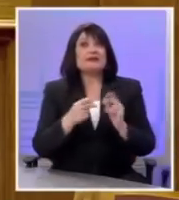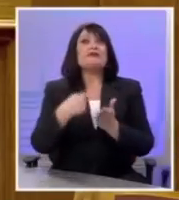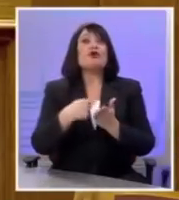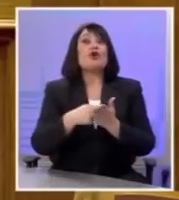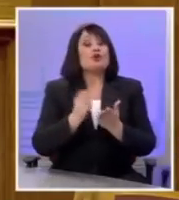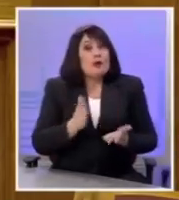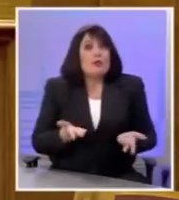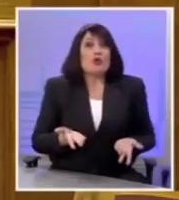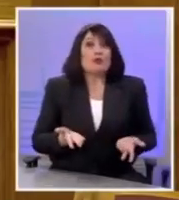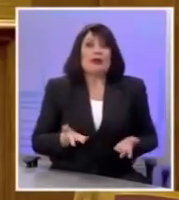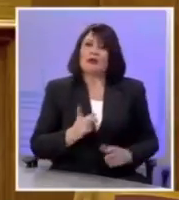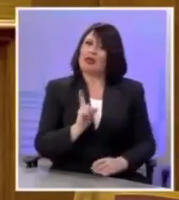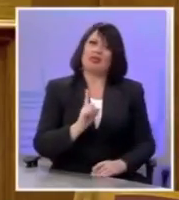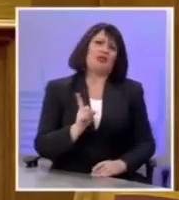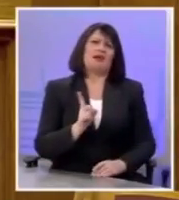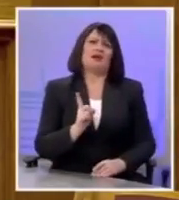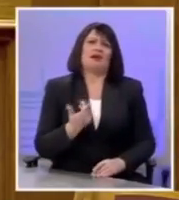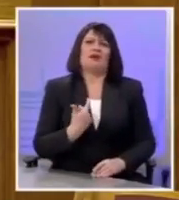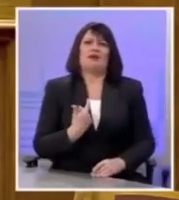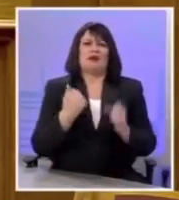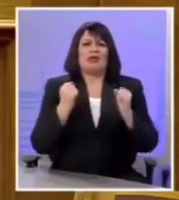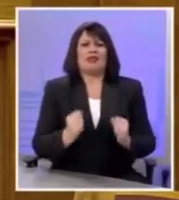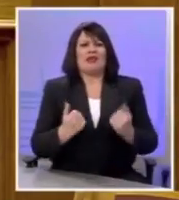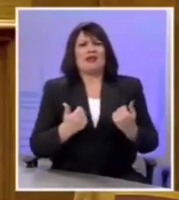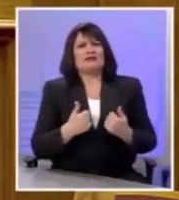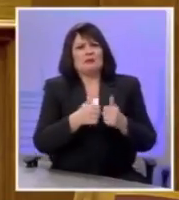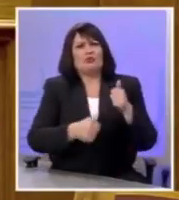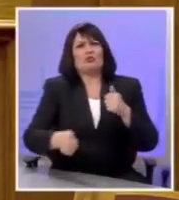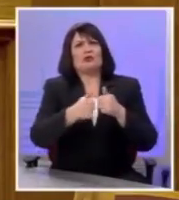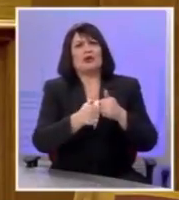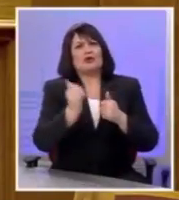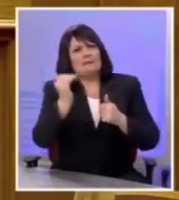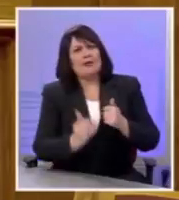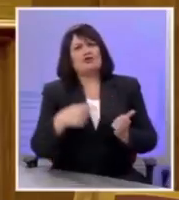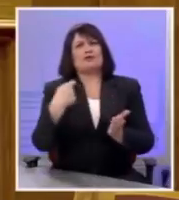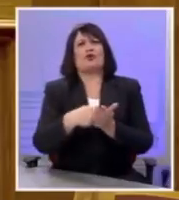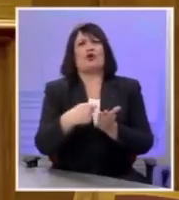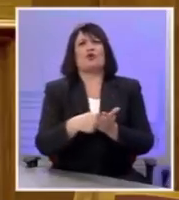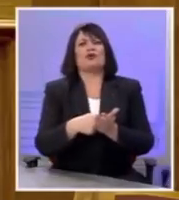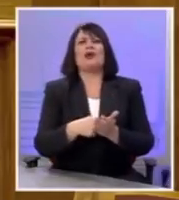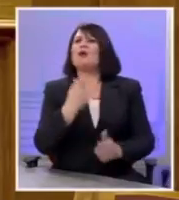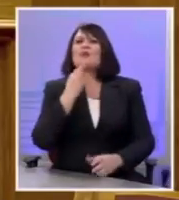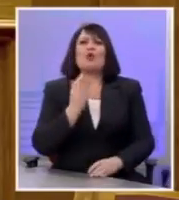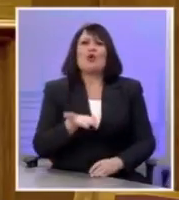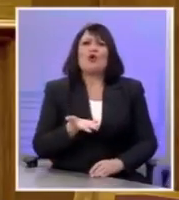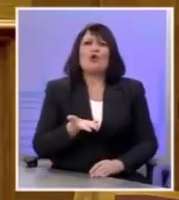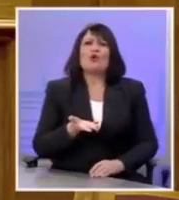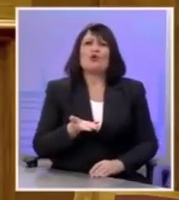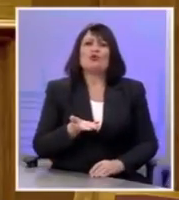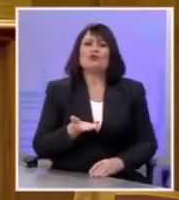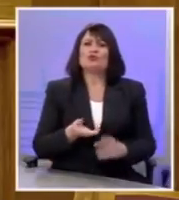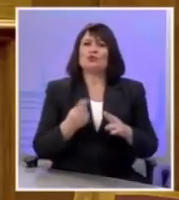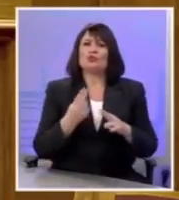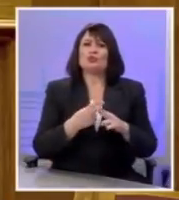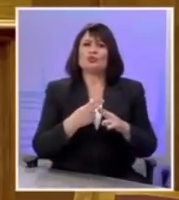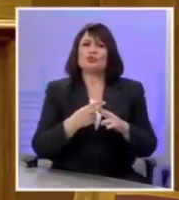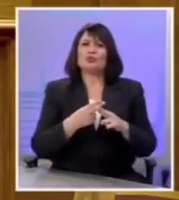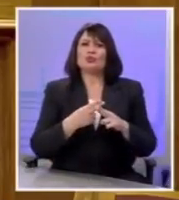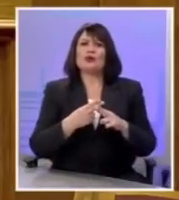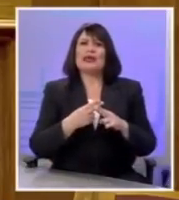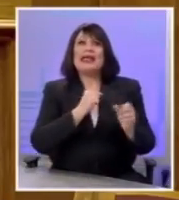φορολογία. Δεν είναι στη θέση μας να είναι προτεραιότητα η μείωση της φορολογίας, γιατί στην κρίση και στο κάτω μέρος